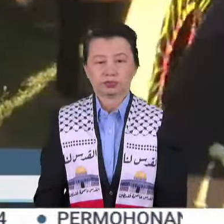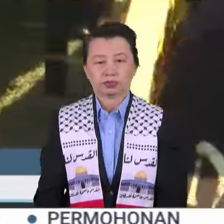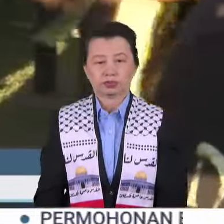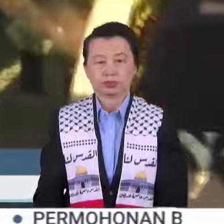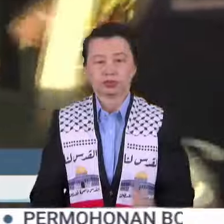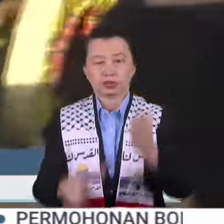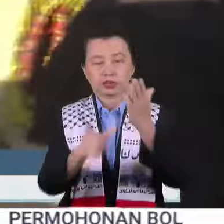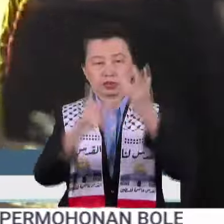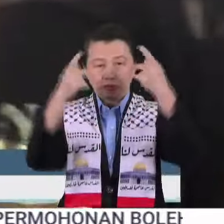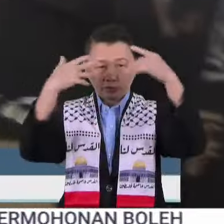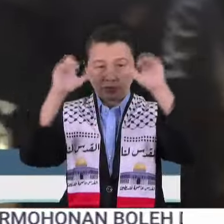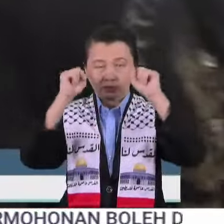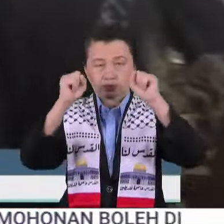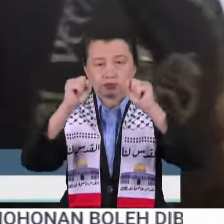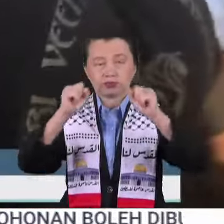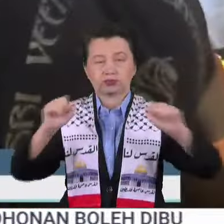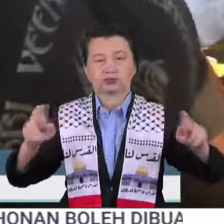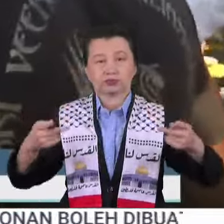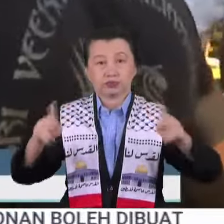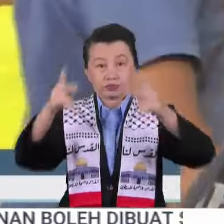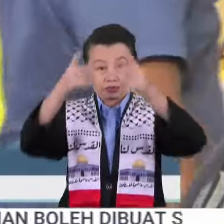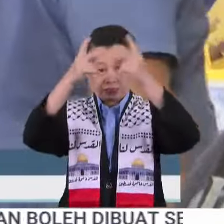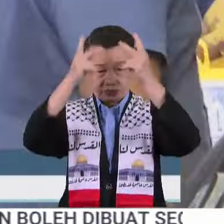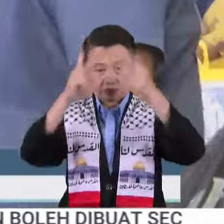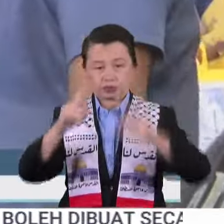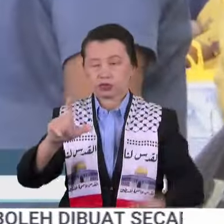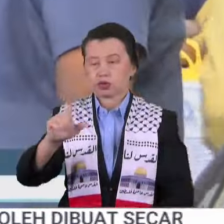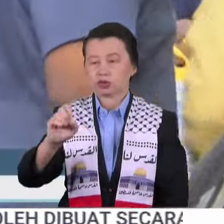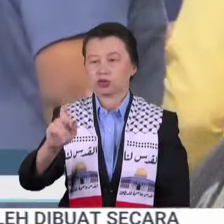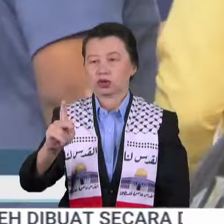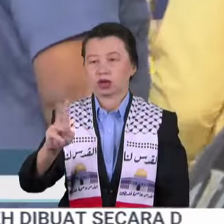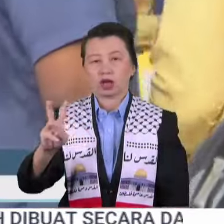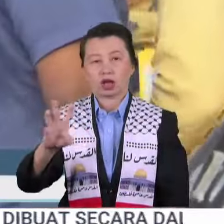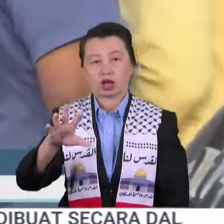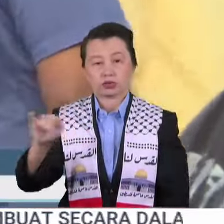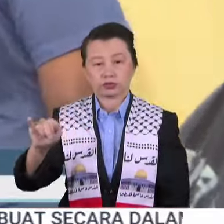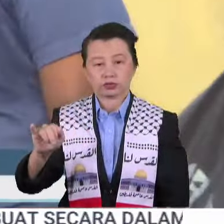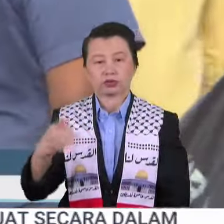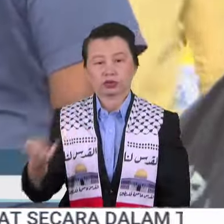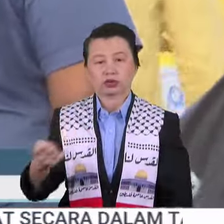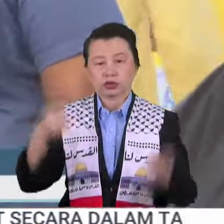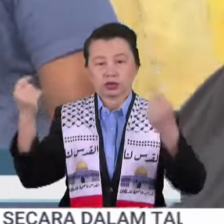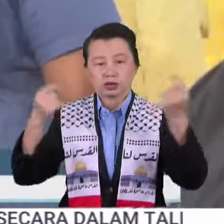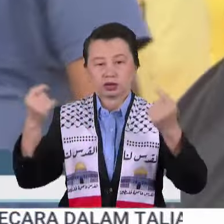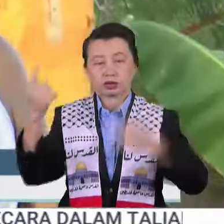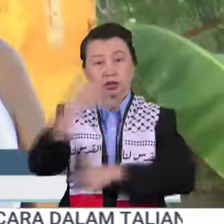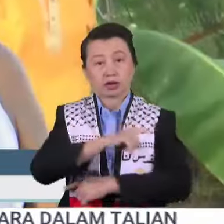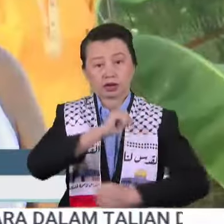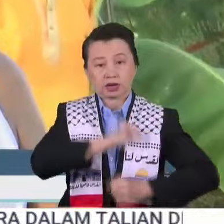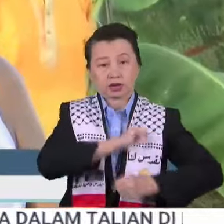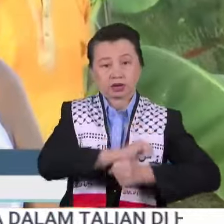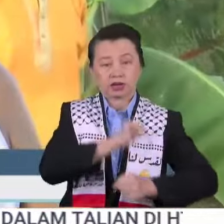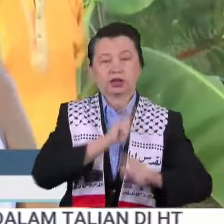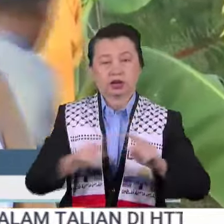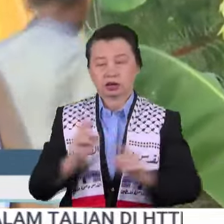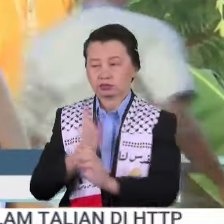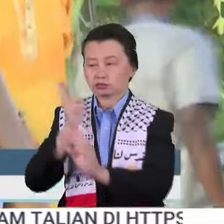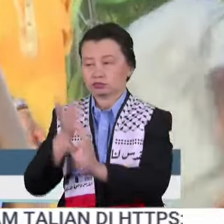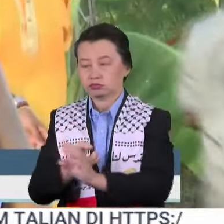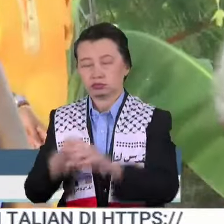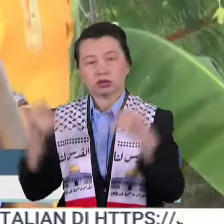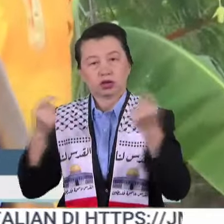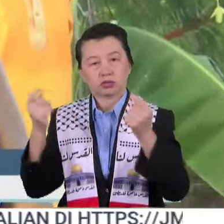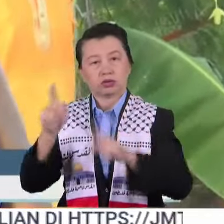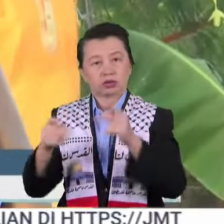Menurut Timbalan Presiden Kuil Sri Subramaniar Lokawi, S. Chandra Segar, walaupun disambut pada hari bekerja, namun penyertaan dan